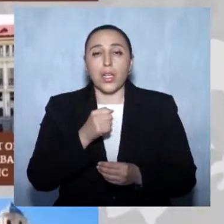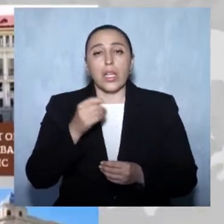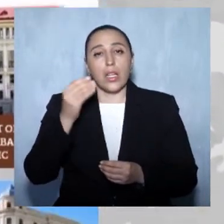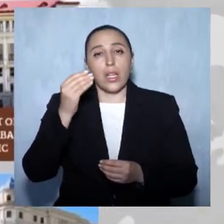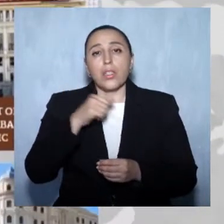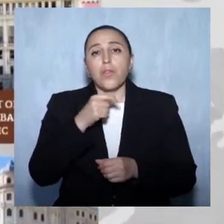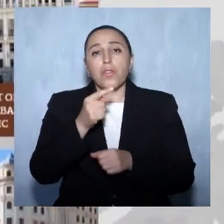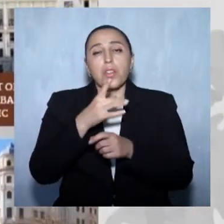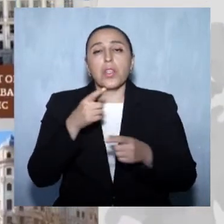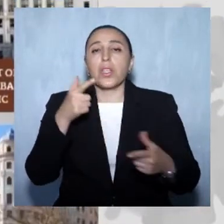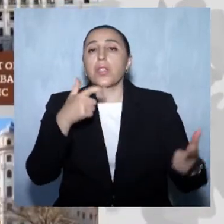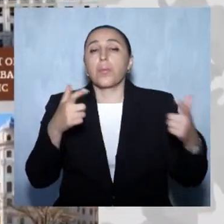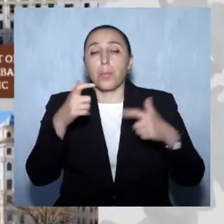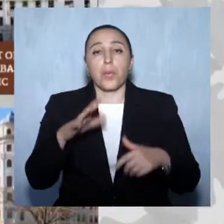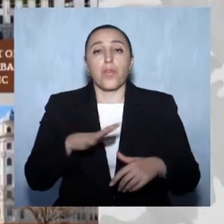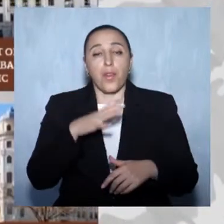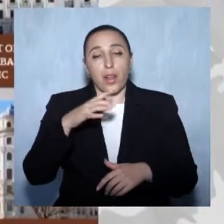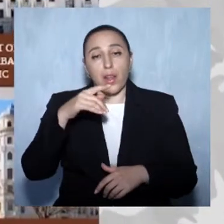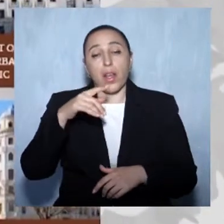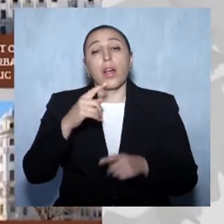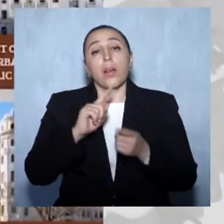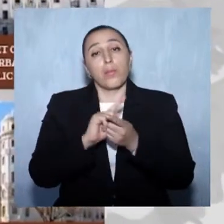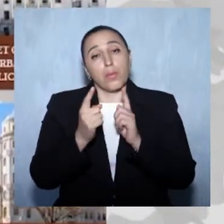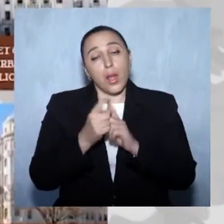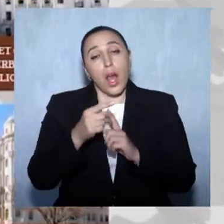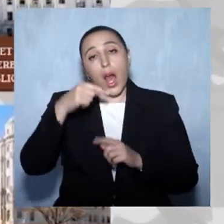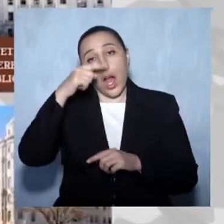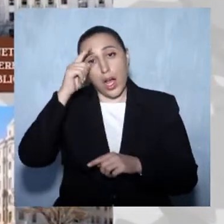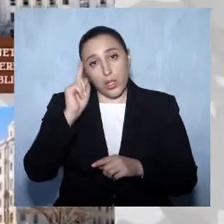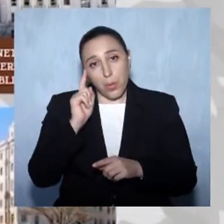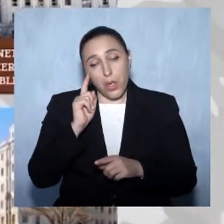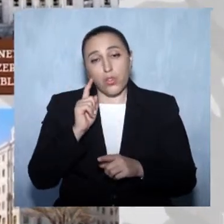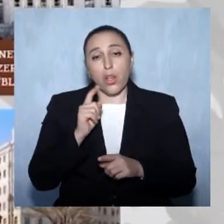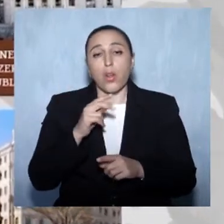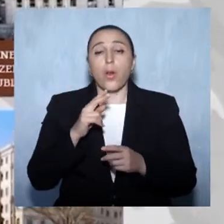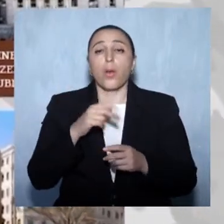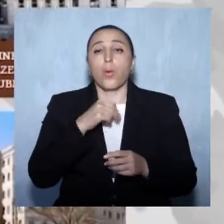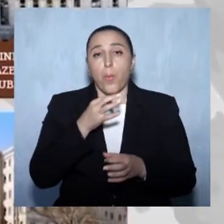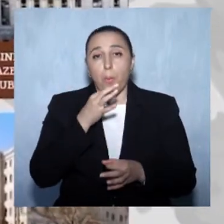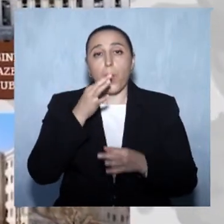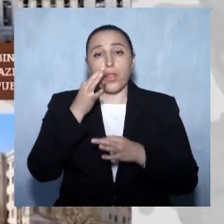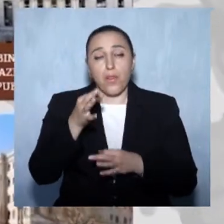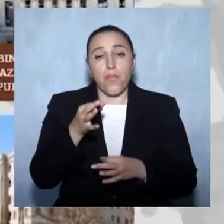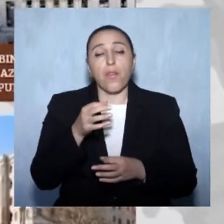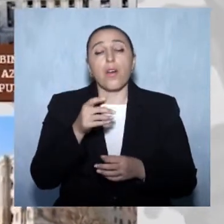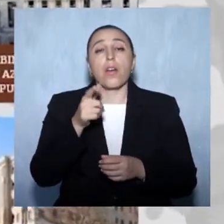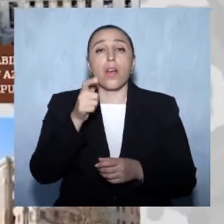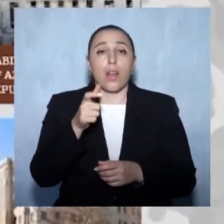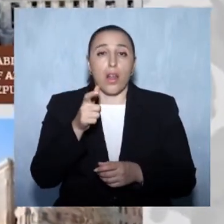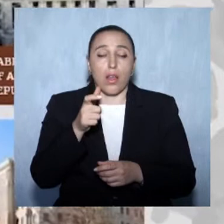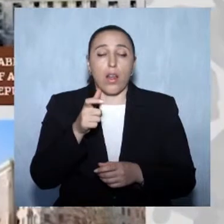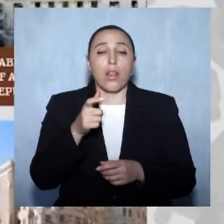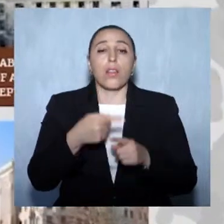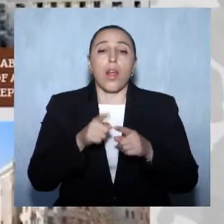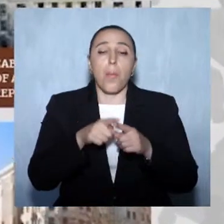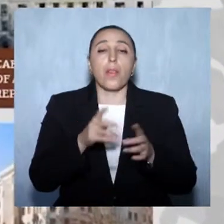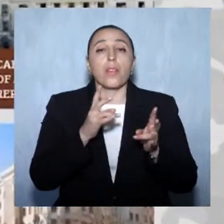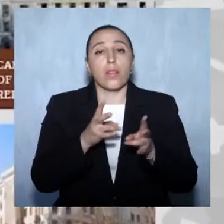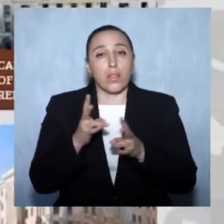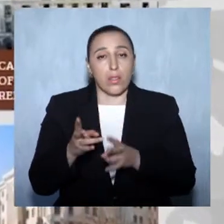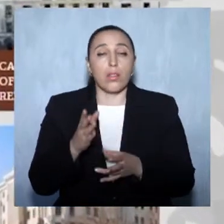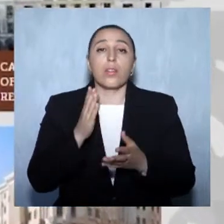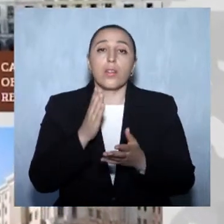են ադրբեջանական դիրքերը։ Դրանի պատասխան ադրբեջանական կողմը կրակի արձակել մեջբերում հակառակորդին կորուստներ